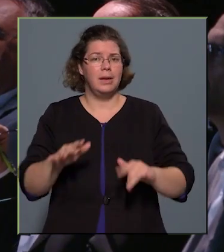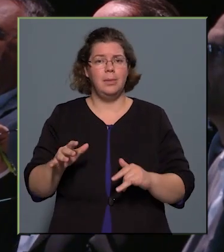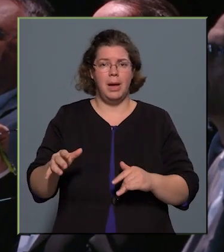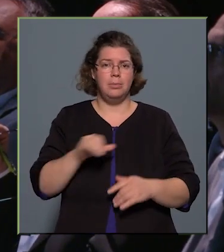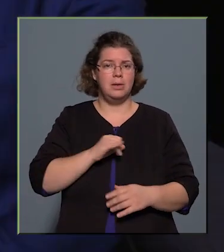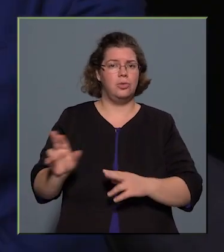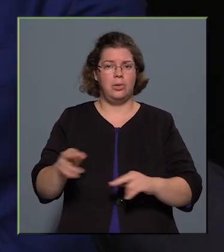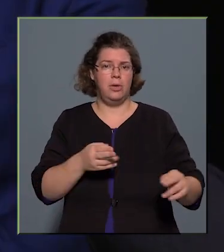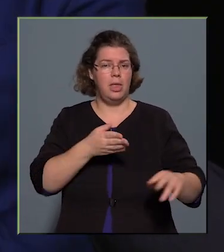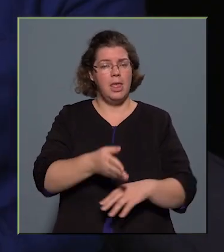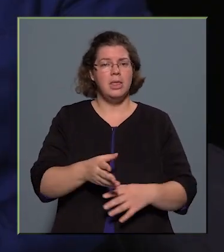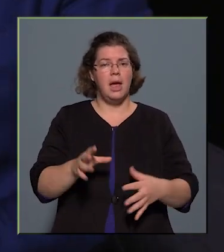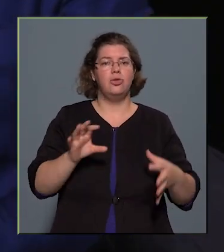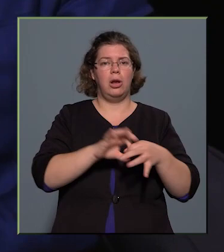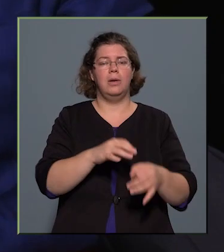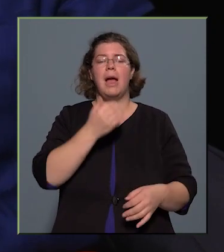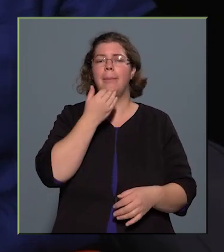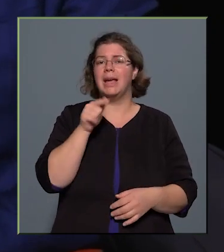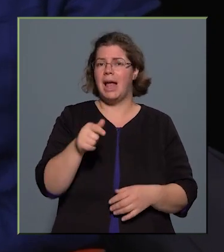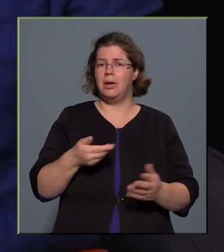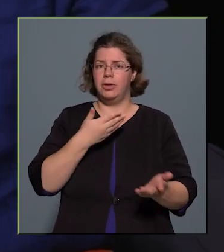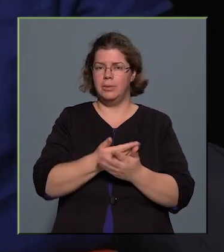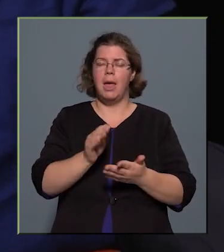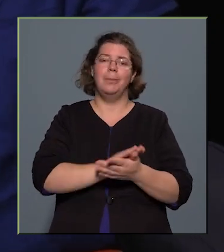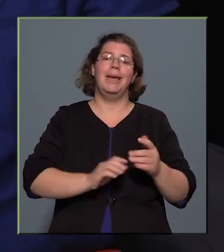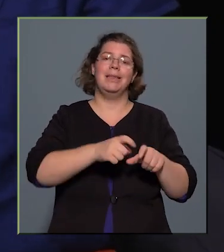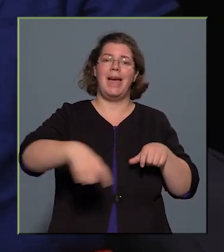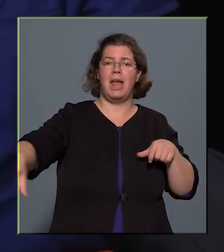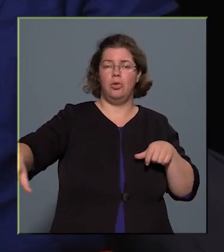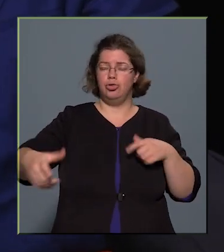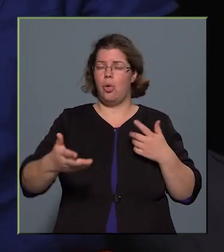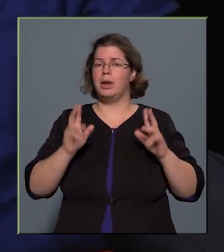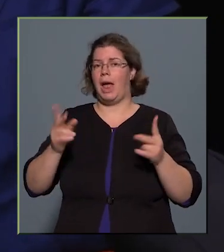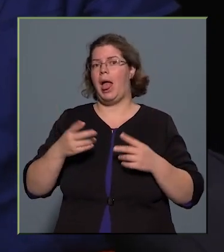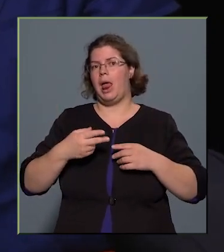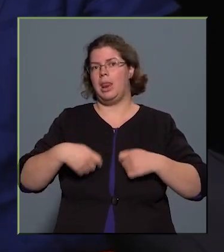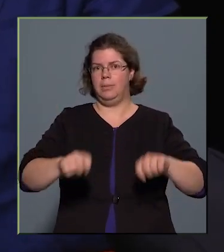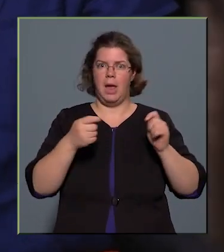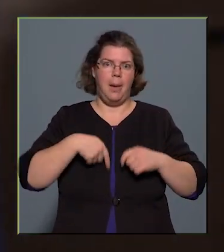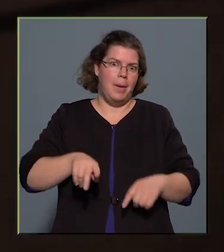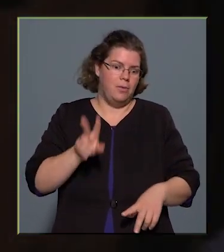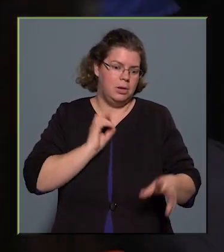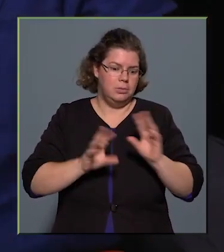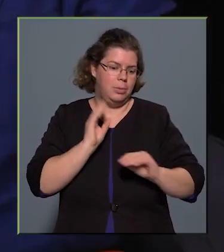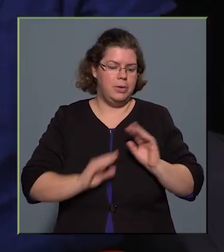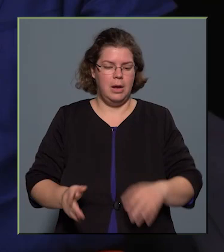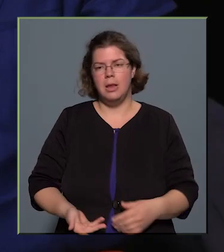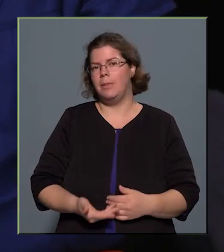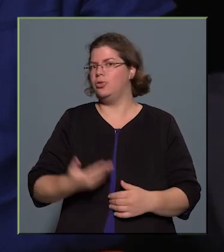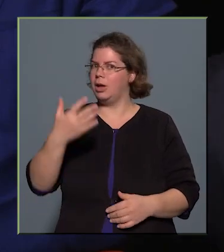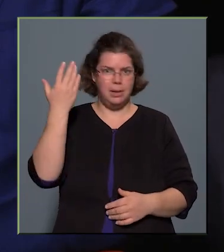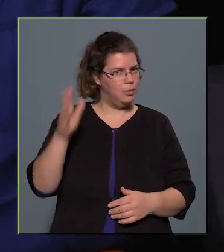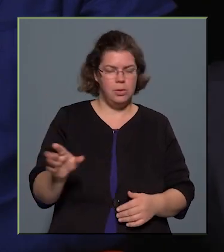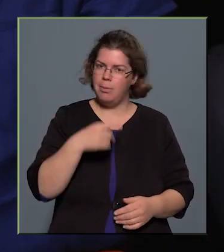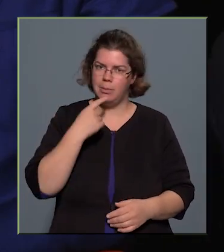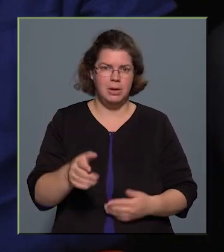de csatlakoznék először az Emikának a felvetésére, hogy milyen gyártósort kell építeni, mert abban van nekem igazán jó tapasztalatom, és rugalmas gyártósort, csak senki nem fogja tudni megmondani,